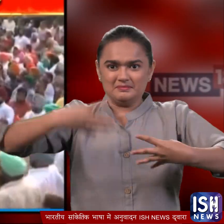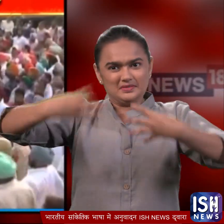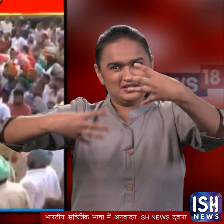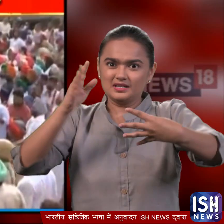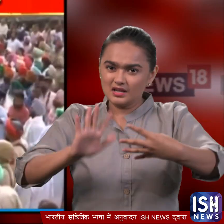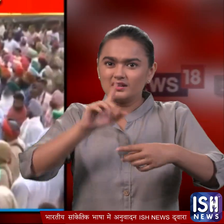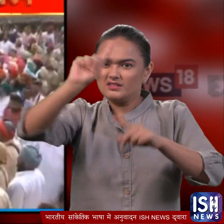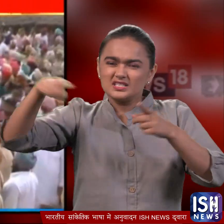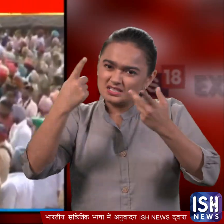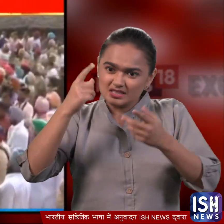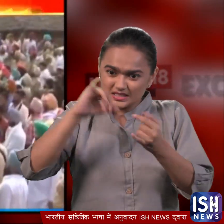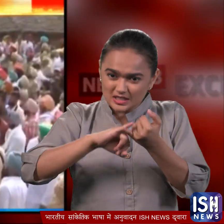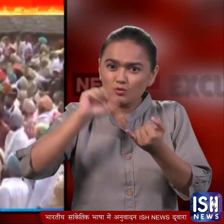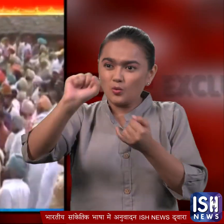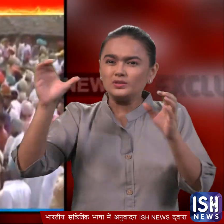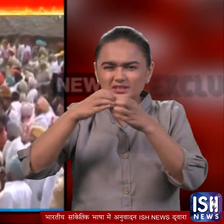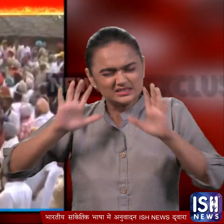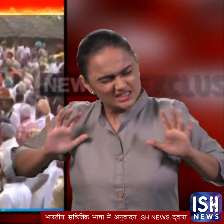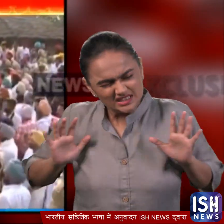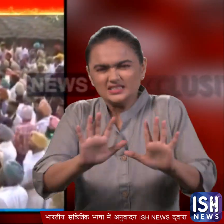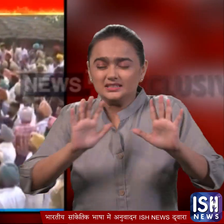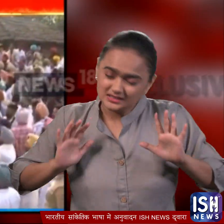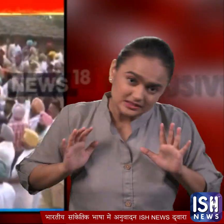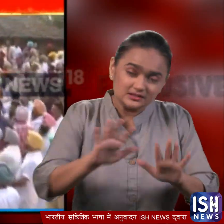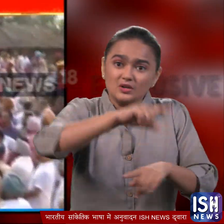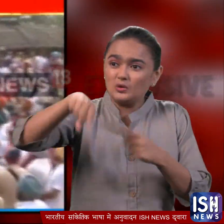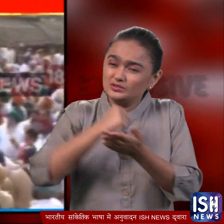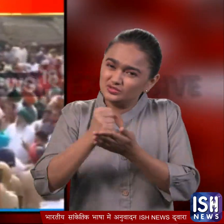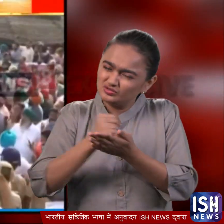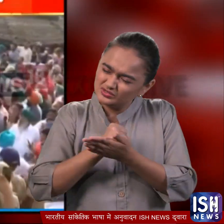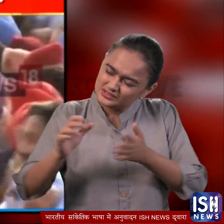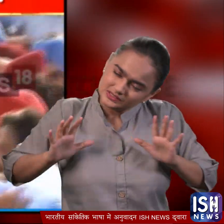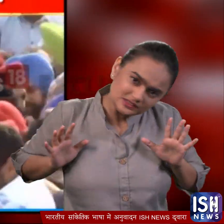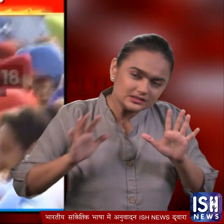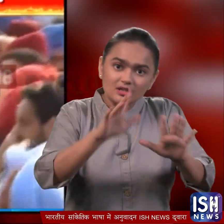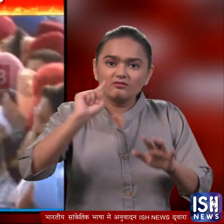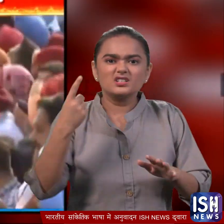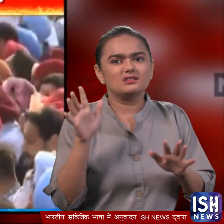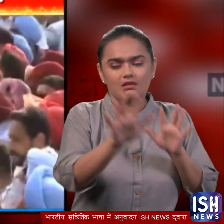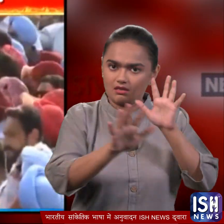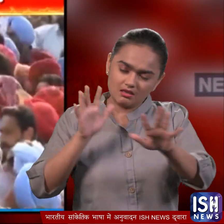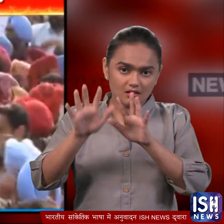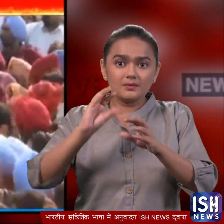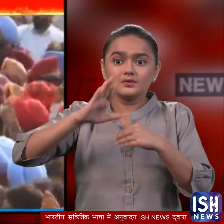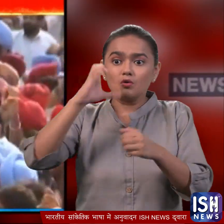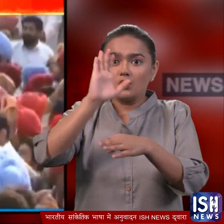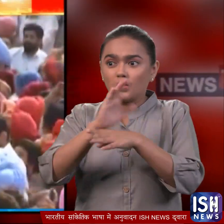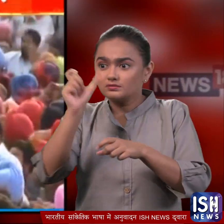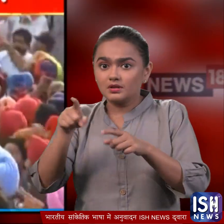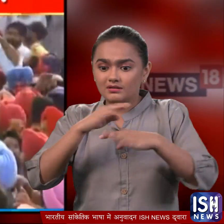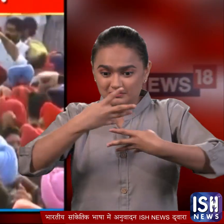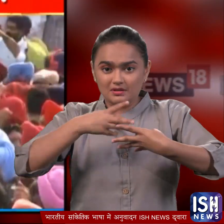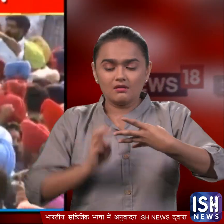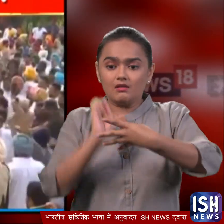तैयार खड़ी पुलिस को छकाने के लिए सिद्धू और उनके साथ आए लोगों ने हर मुमकिन कोशिश की। पहले धक्का मुक्की हुई और फिर कांग्रेस के कुछ